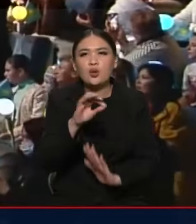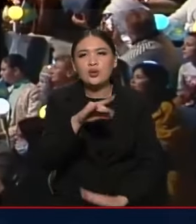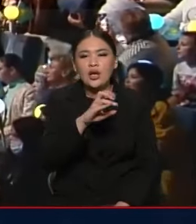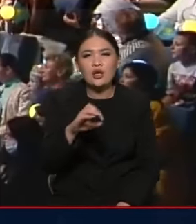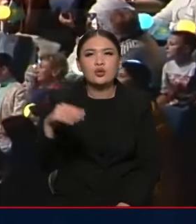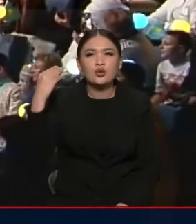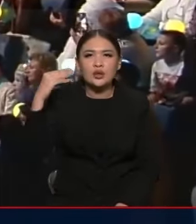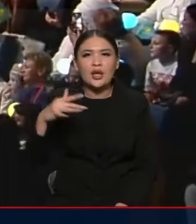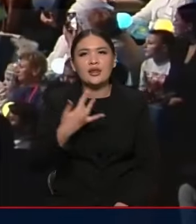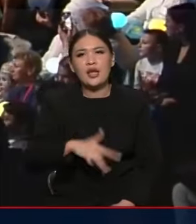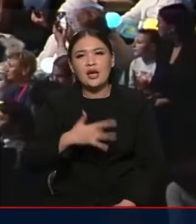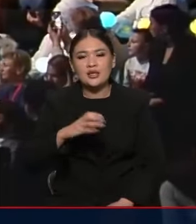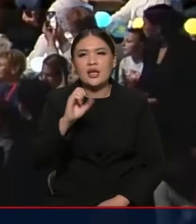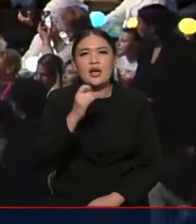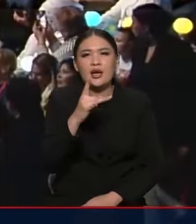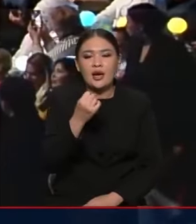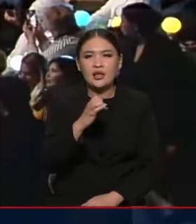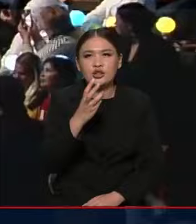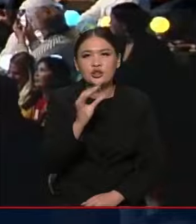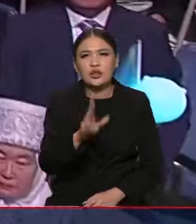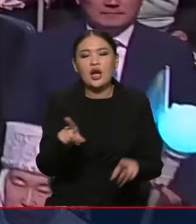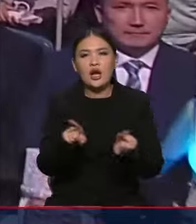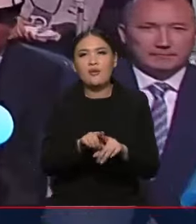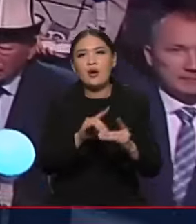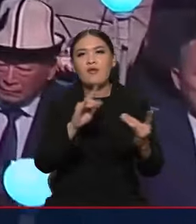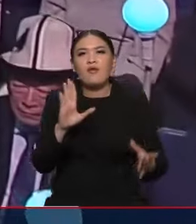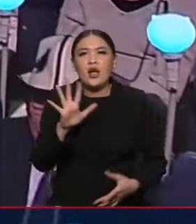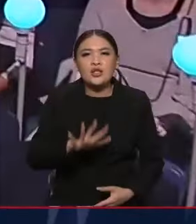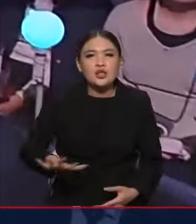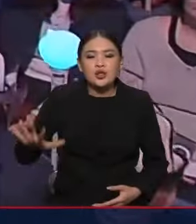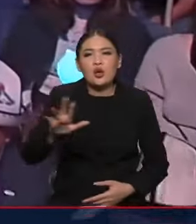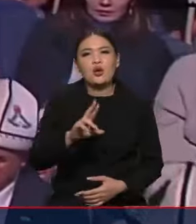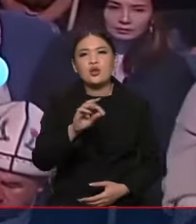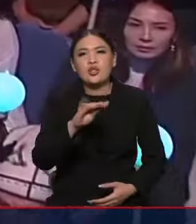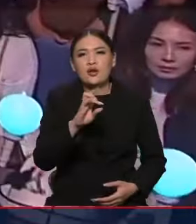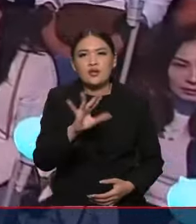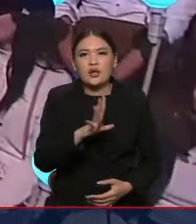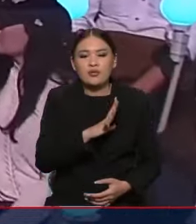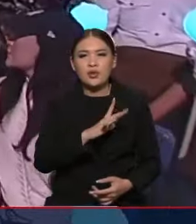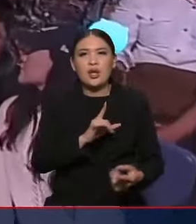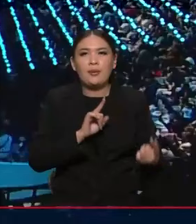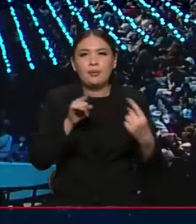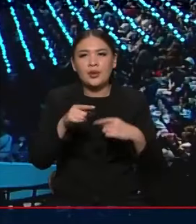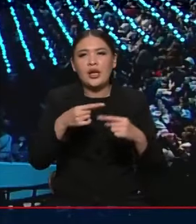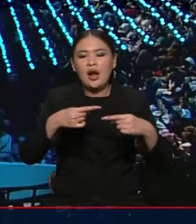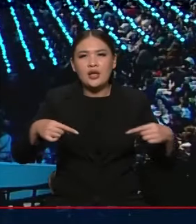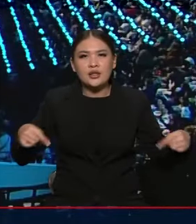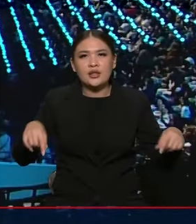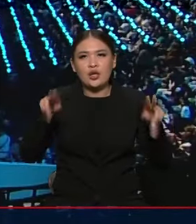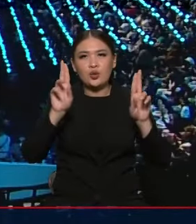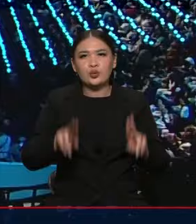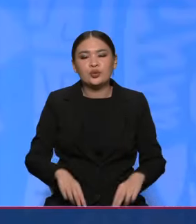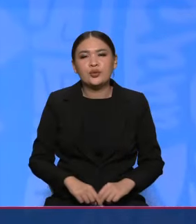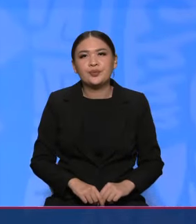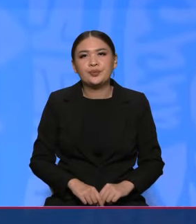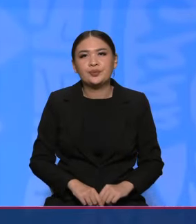Туркестан, Тарас, Сарайшик. Выступая мостом между Западом и Востоком, кочевники способствовали сближению разных культур. Всемирные игры